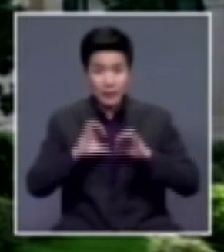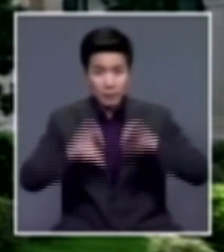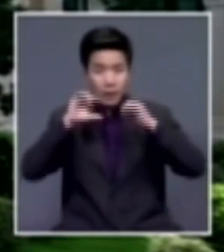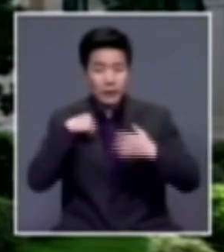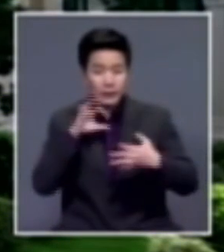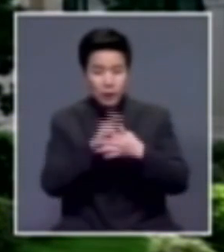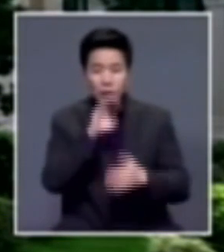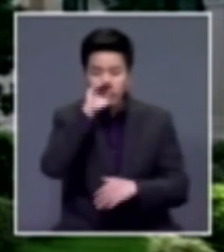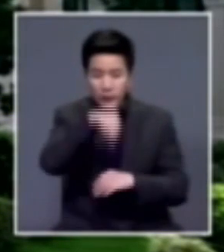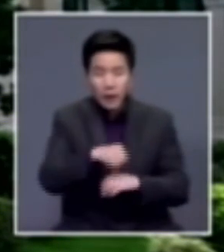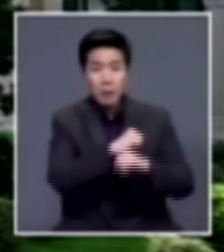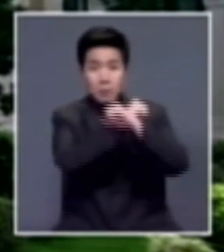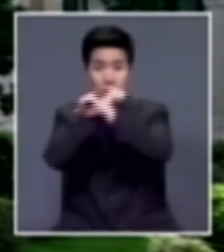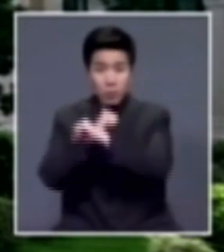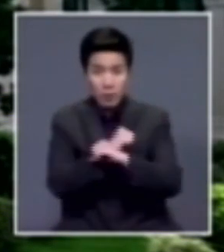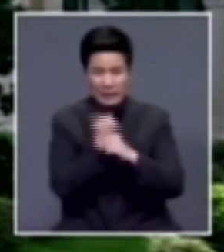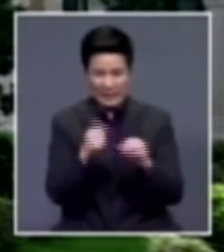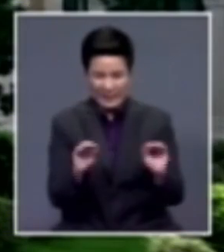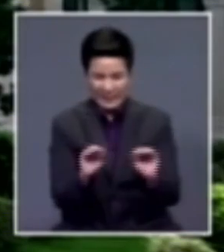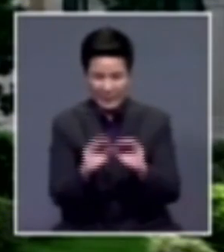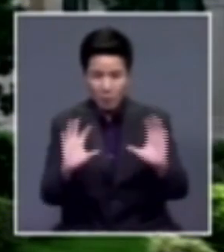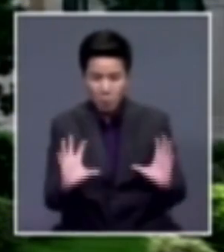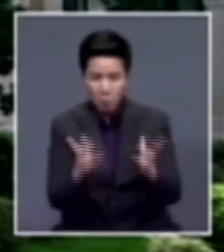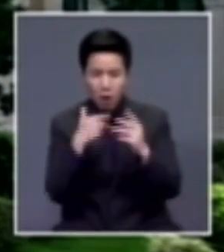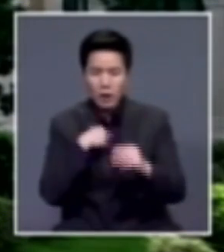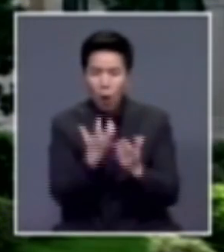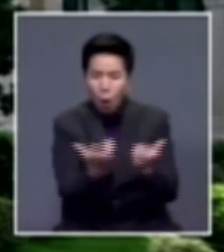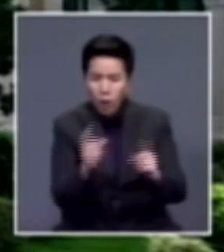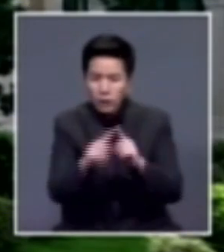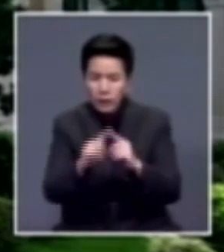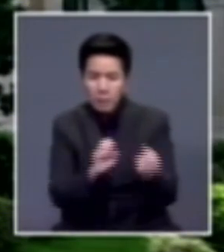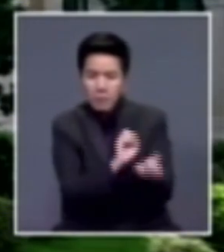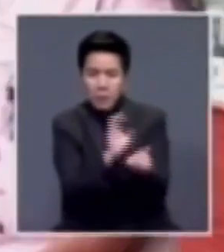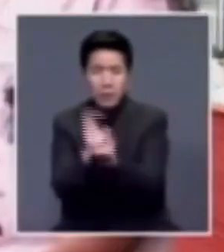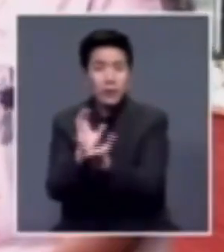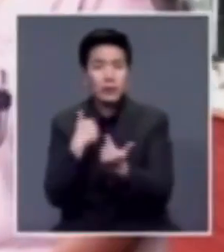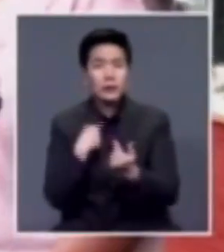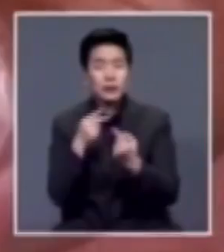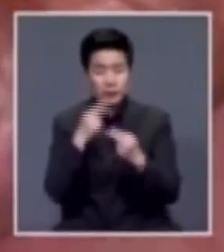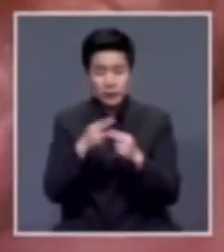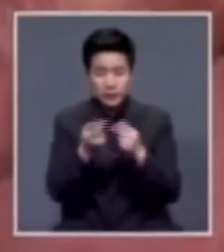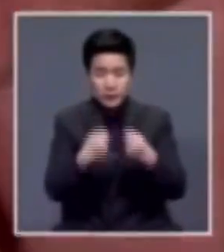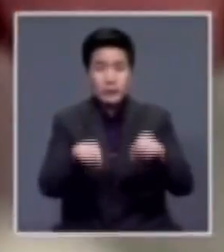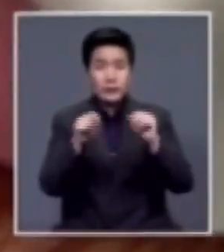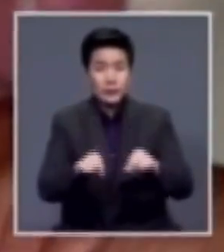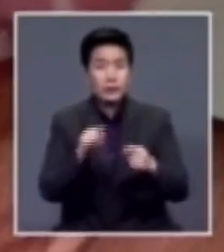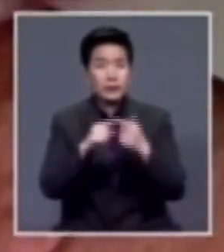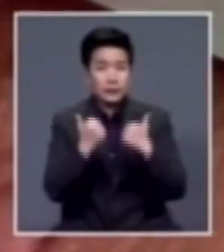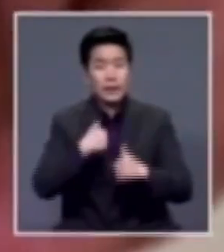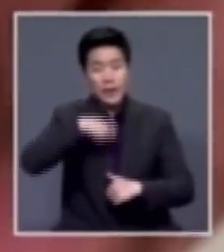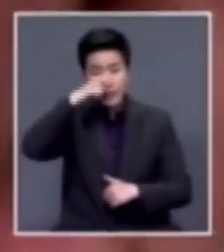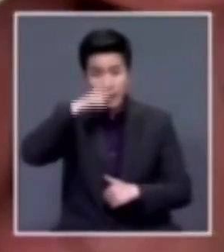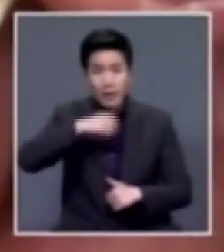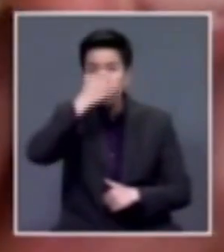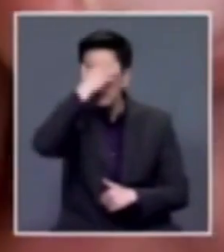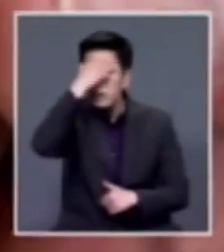ากรสัตว์ป่าและพันธุ์พืชที่ใกล้จะสูญพันธุ์หรือถูกคุกคามที่เรารู้จักกันในนามอนุสัญญาไซเตสนั้นคนไทยบางส่วนอาจ